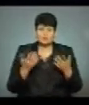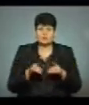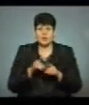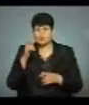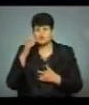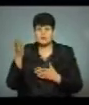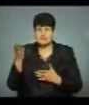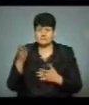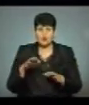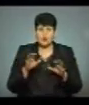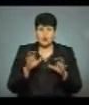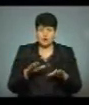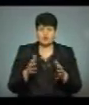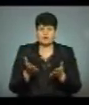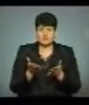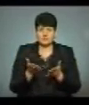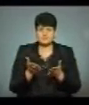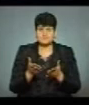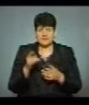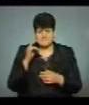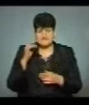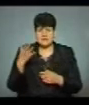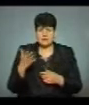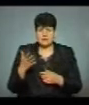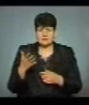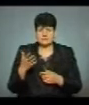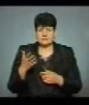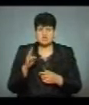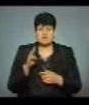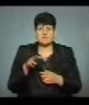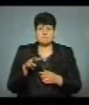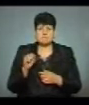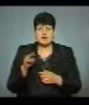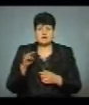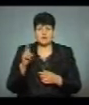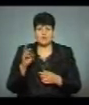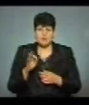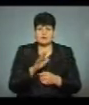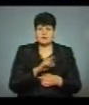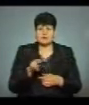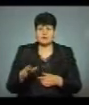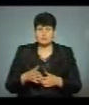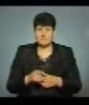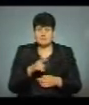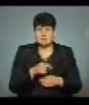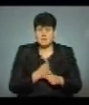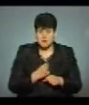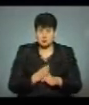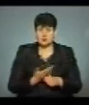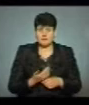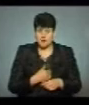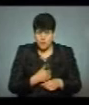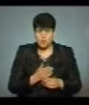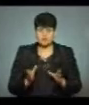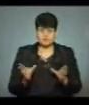Чортків. Голова, якої вам відомий Шматько Володимир Петрович, він працює. Ми хочемо